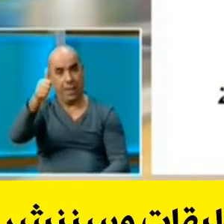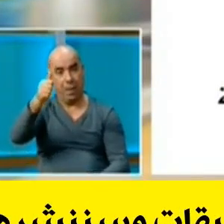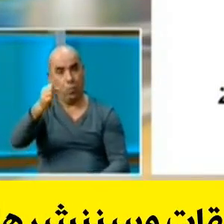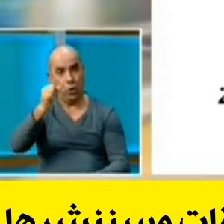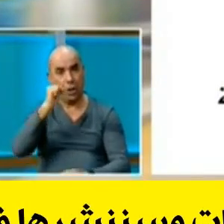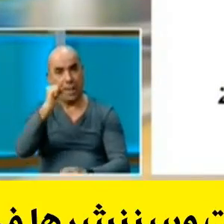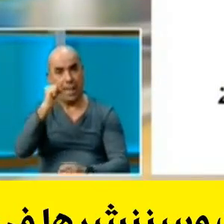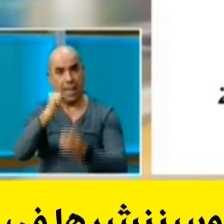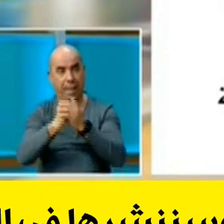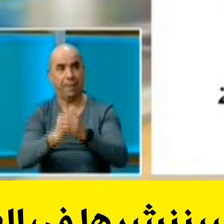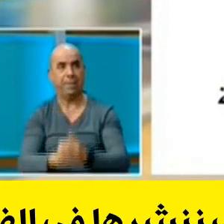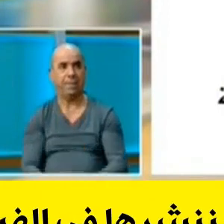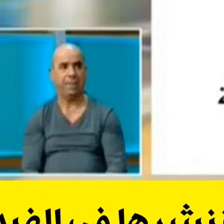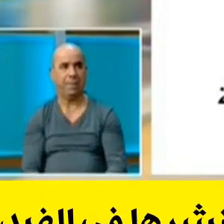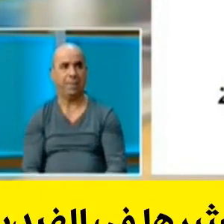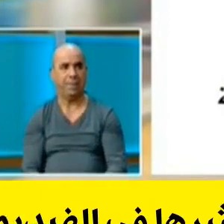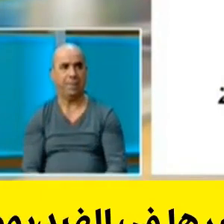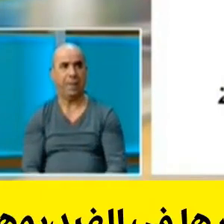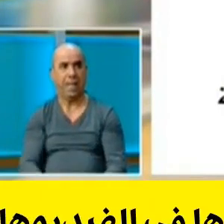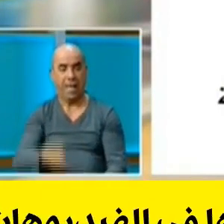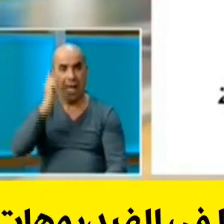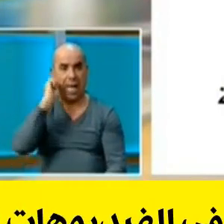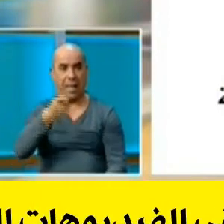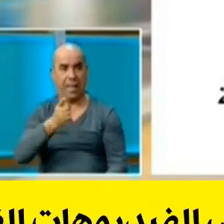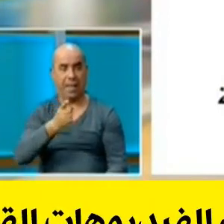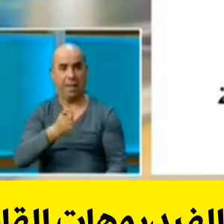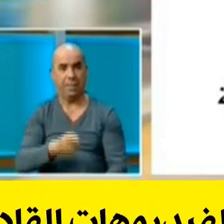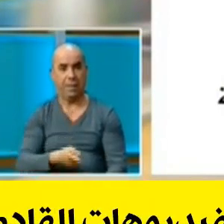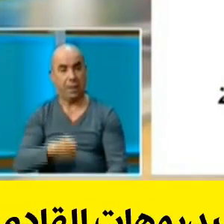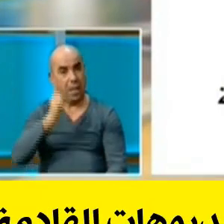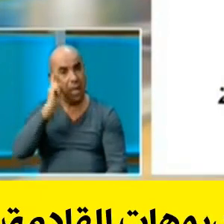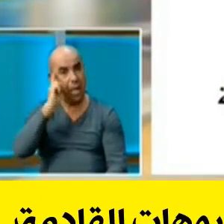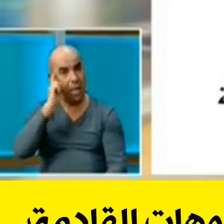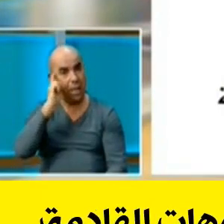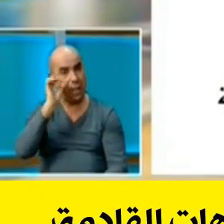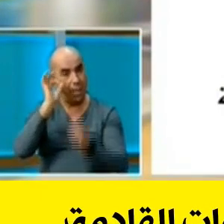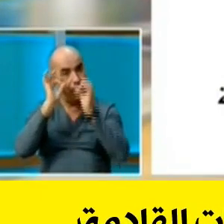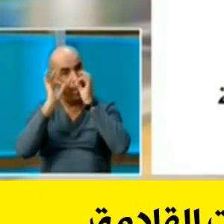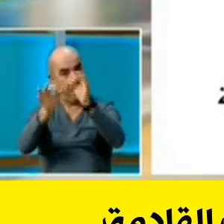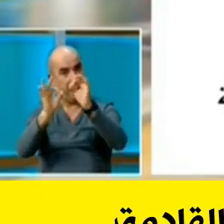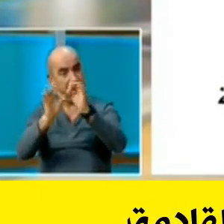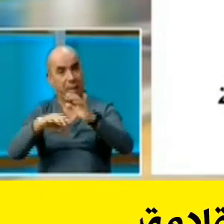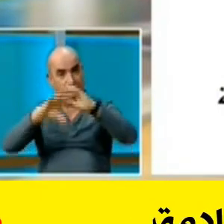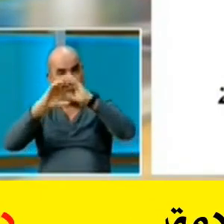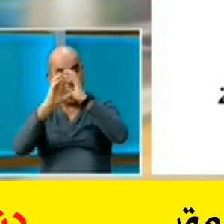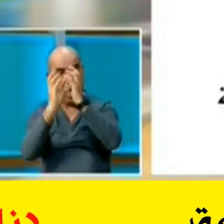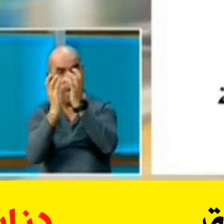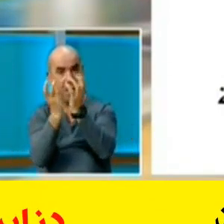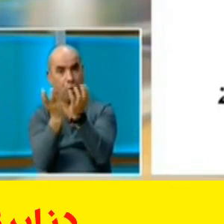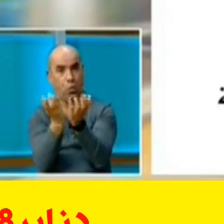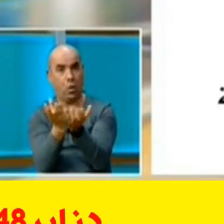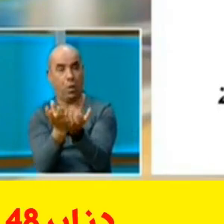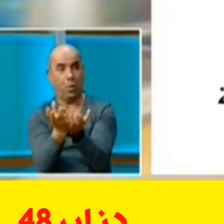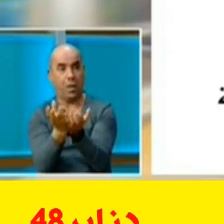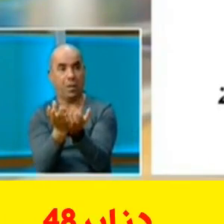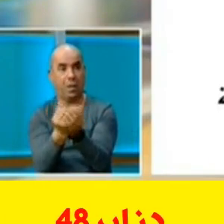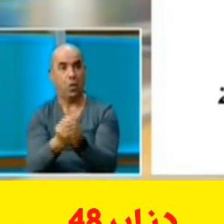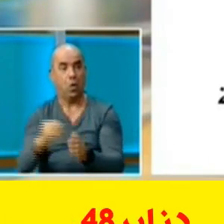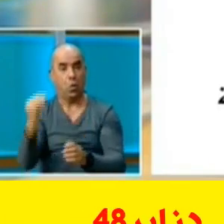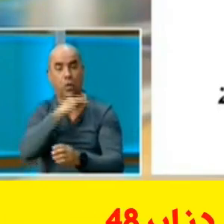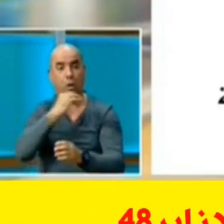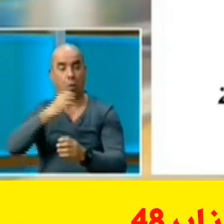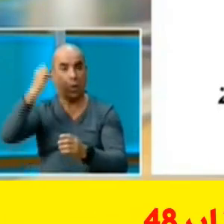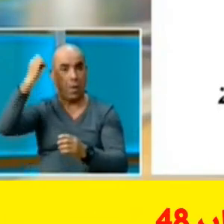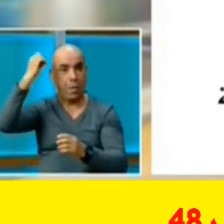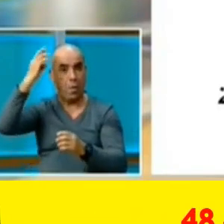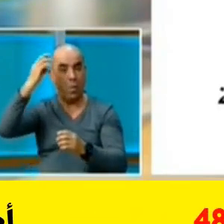مشددة. جيد. أكد هو العالم الذي أكد أن الأرض كروية الشكل وأكد أن سرعة الضوء